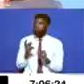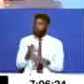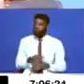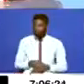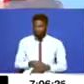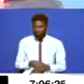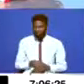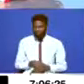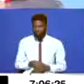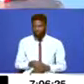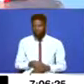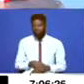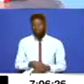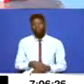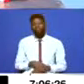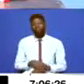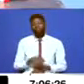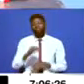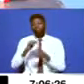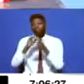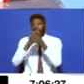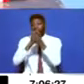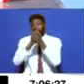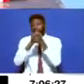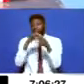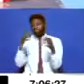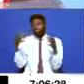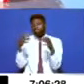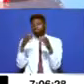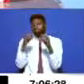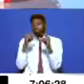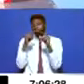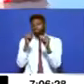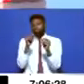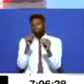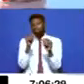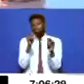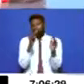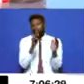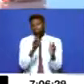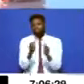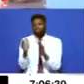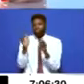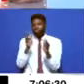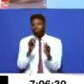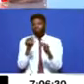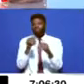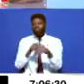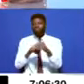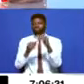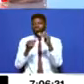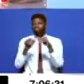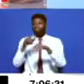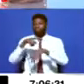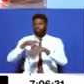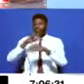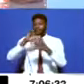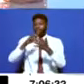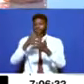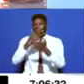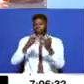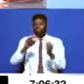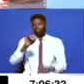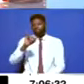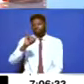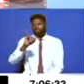Naam, chama cha Jubilee kimesema kimejipanga kuambatana na ratiba ya tume ya uchaguzi na mipaka IEBC kuhusu uteuzi wa chama